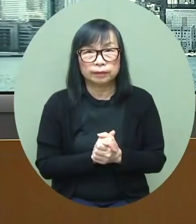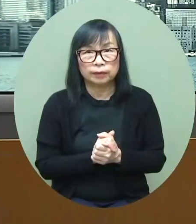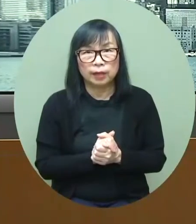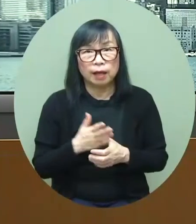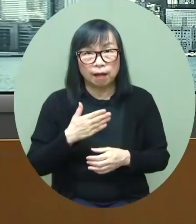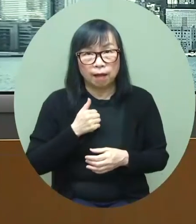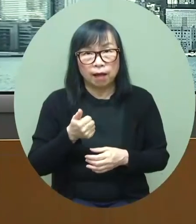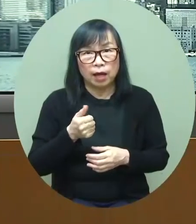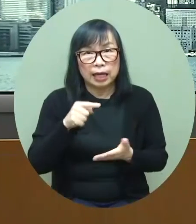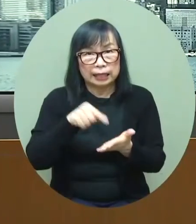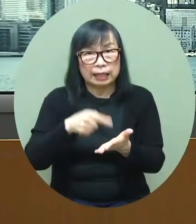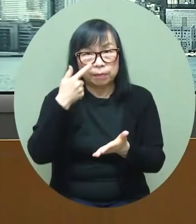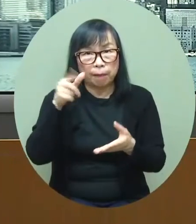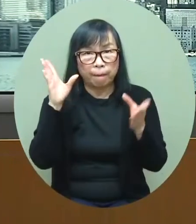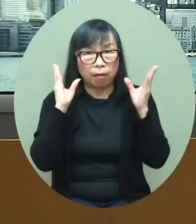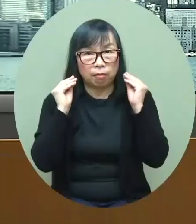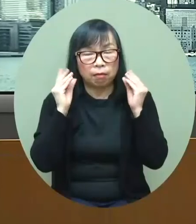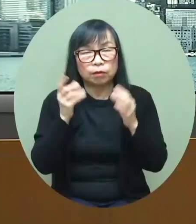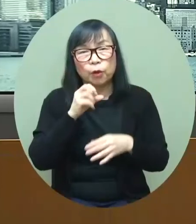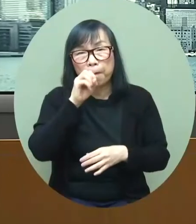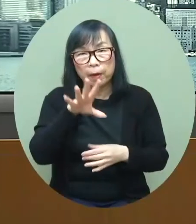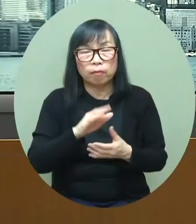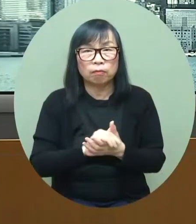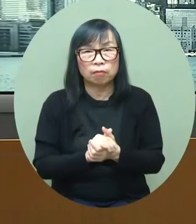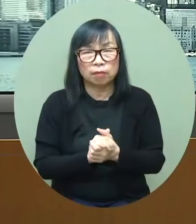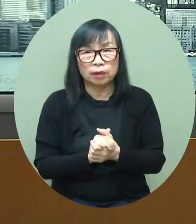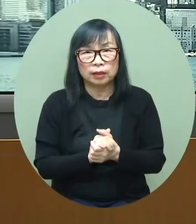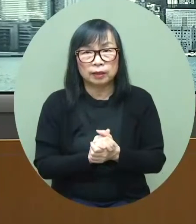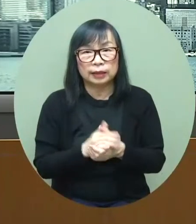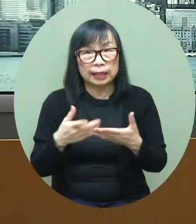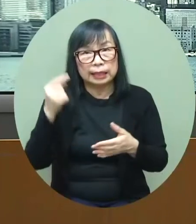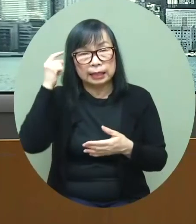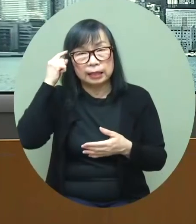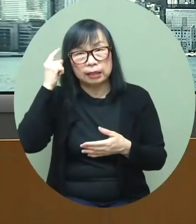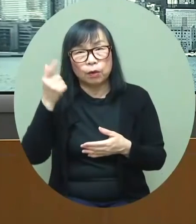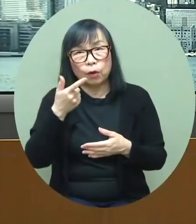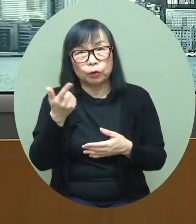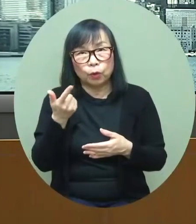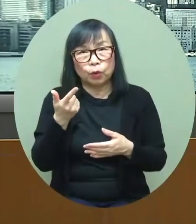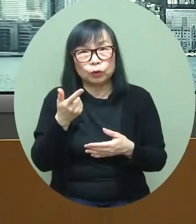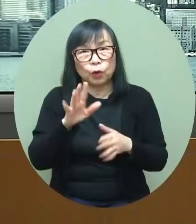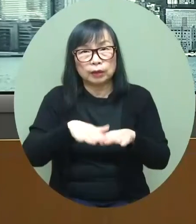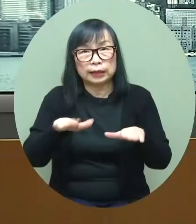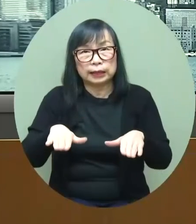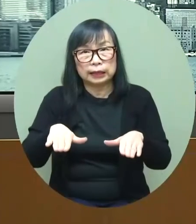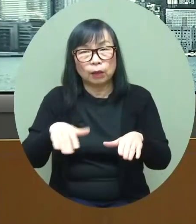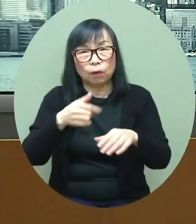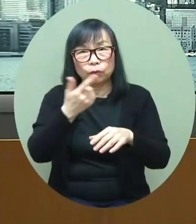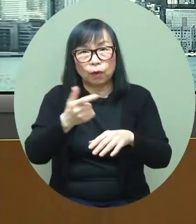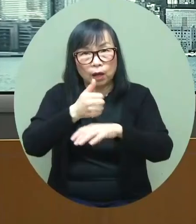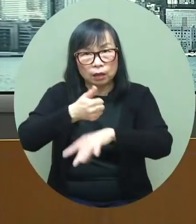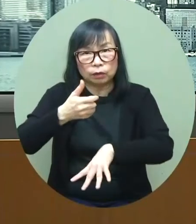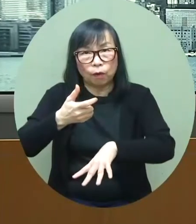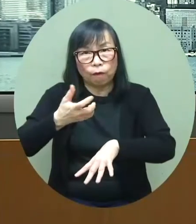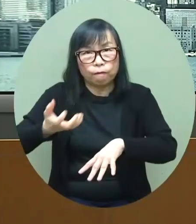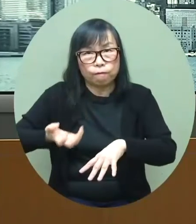Hey, 你好，點新聞記者姓馮嘅，想問一問咧，就即係都知道而家都出現多咗嗰、那個兒童多系統發